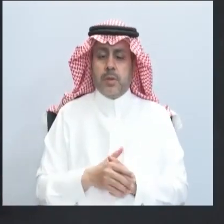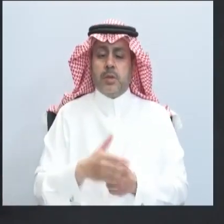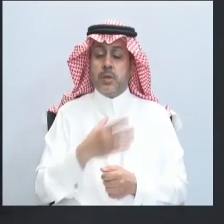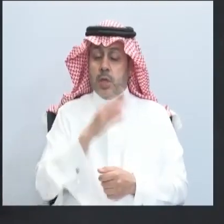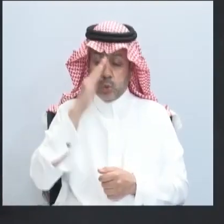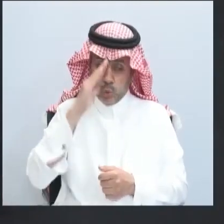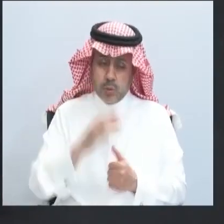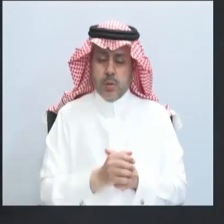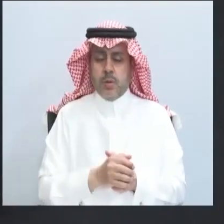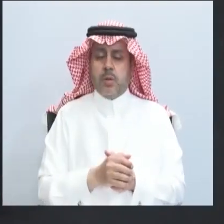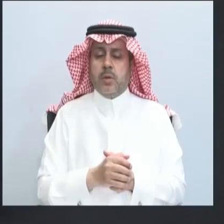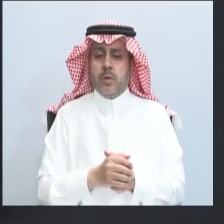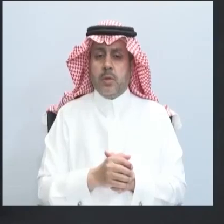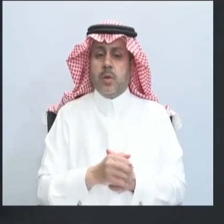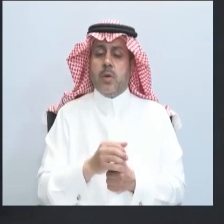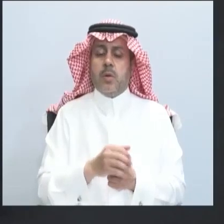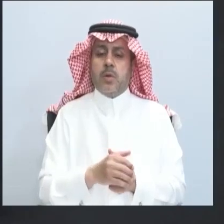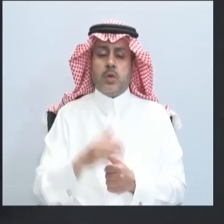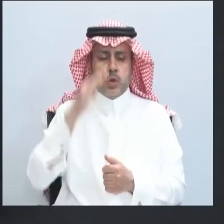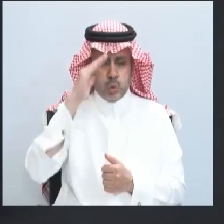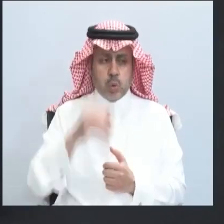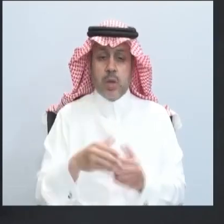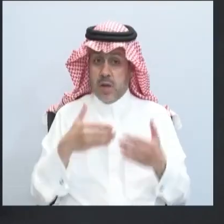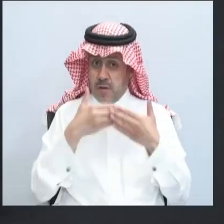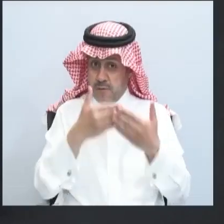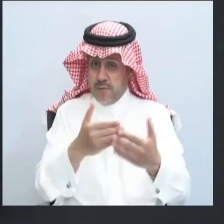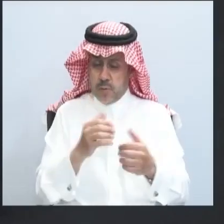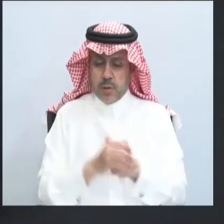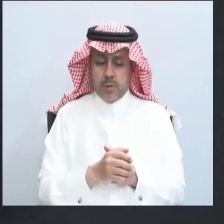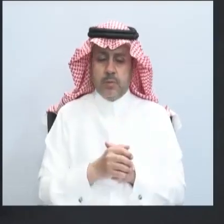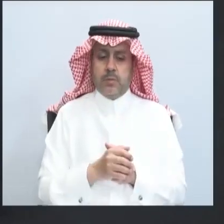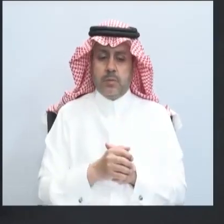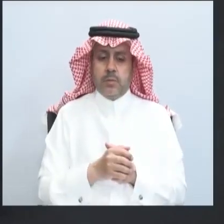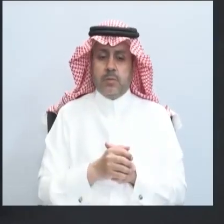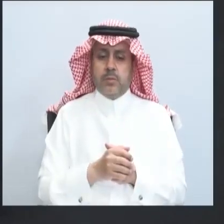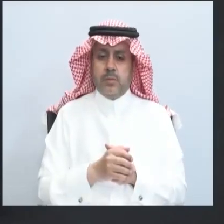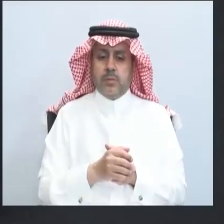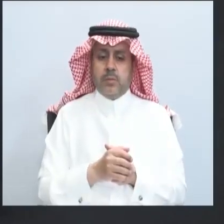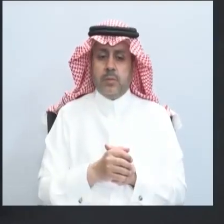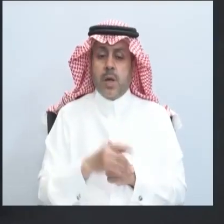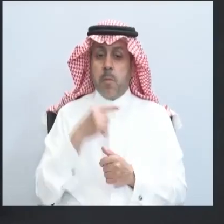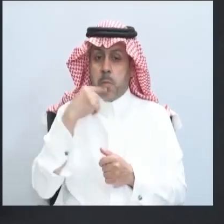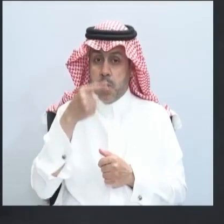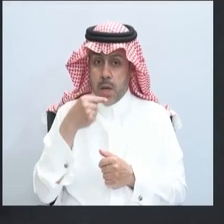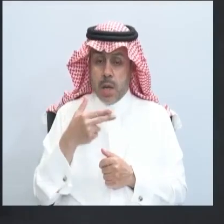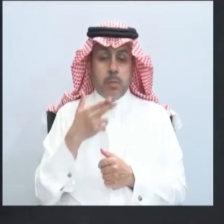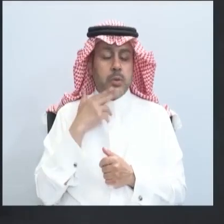لك ذلك الفعل وكذلك بالكلمه